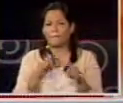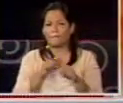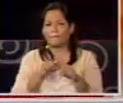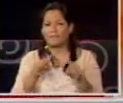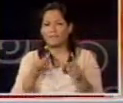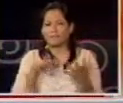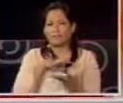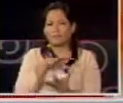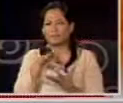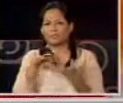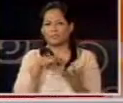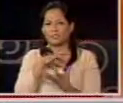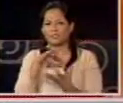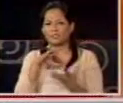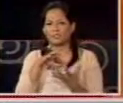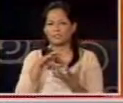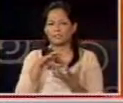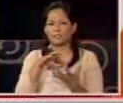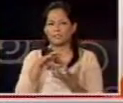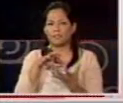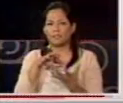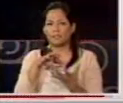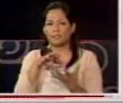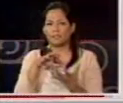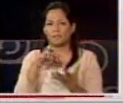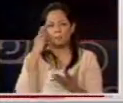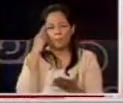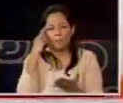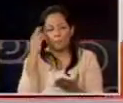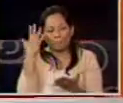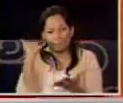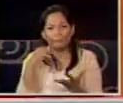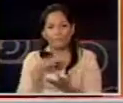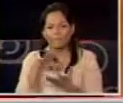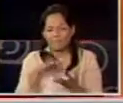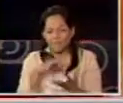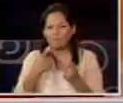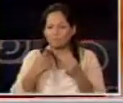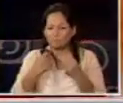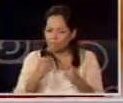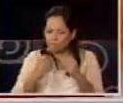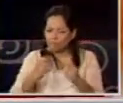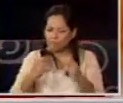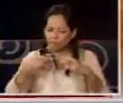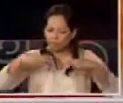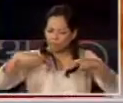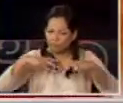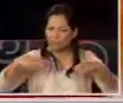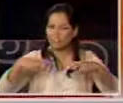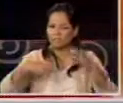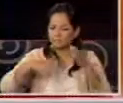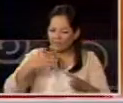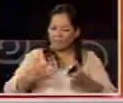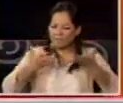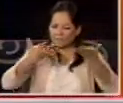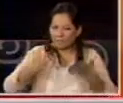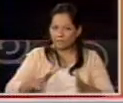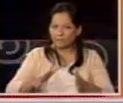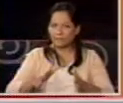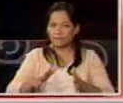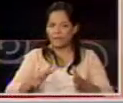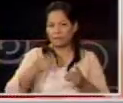ito eh. Kaya po masalimuot, alam niyo po kung bakit? Kasi binipilit nilang suriin isang kasong tapos na final